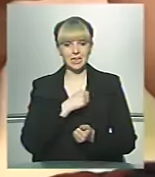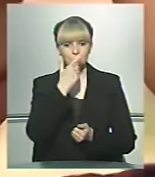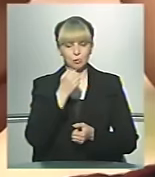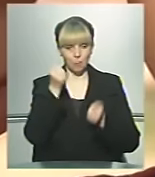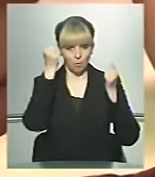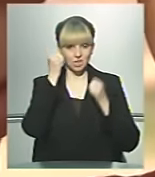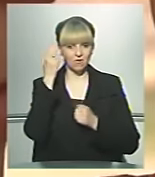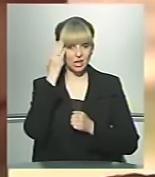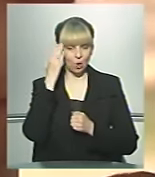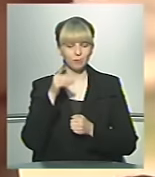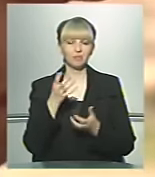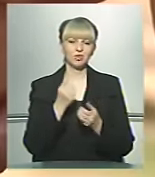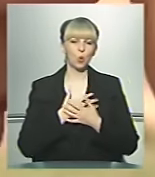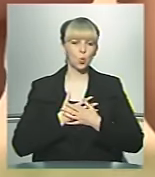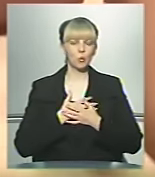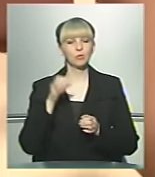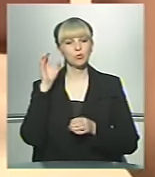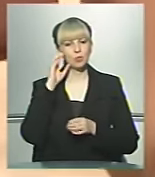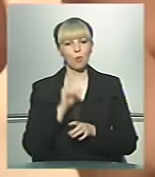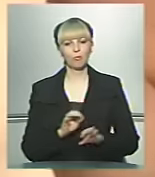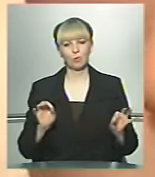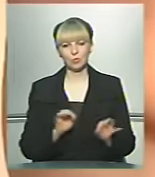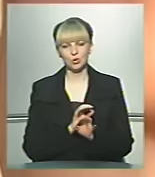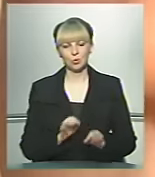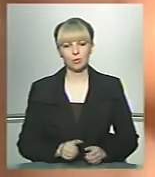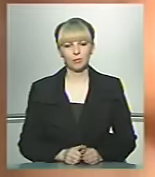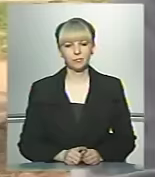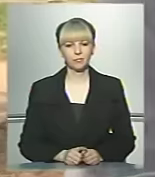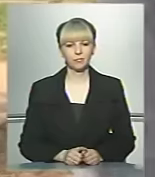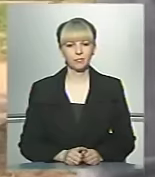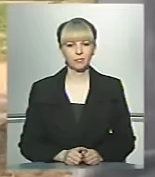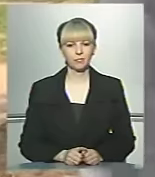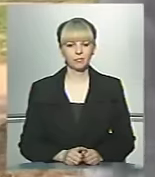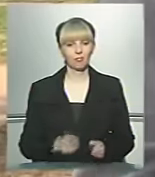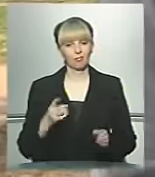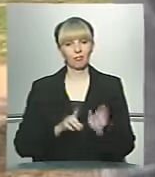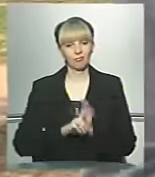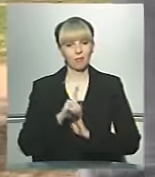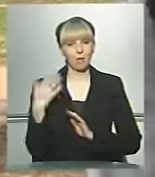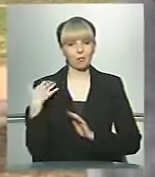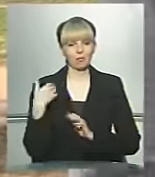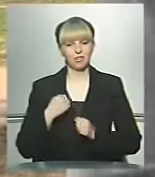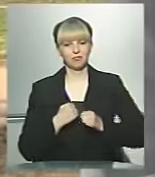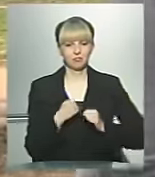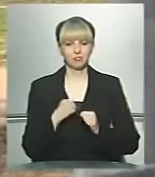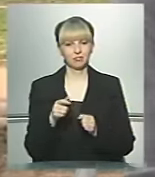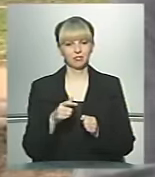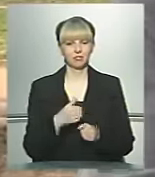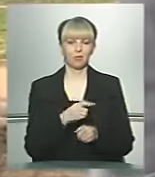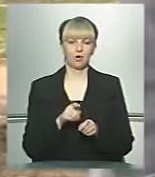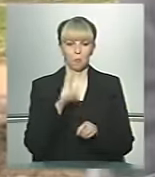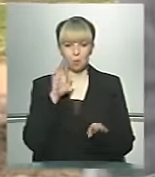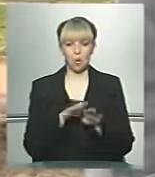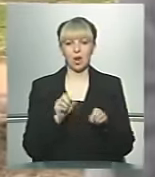поставив. А ще він дуже полюбляє слухати музику. Починає так плечиками махати собі, мов